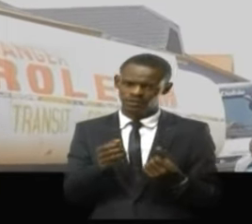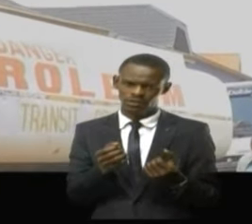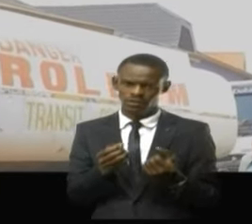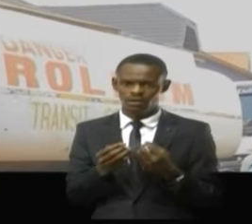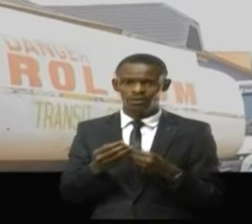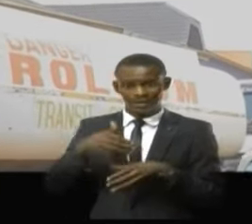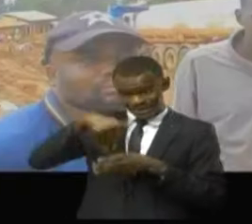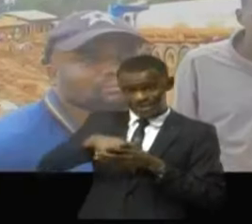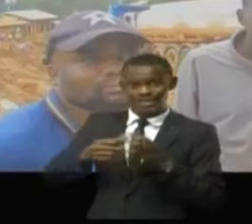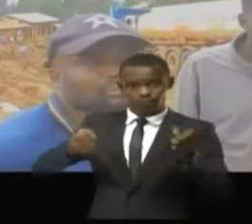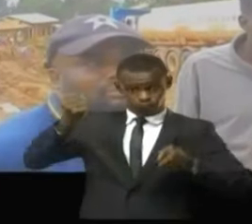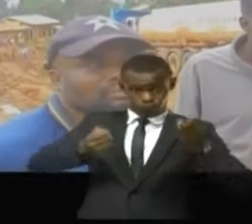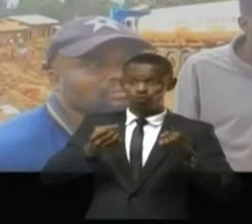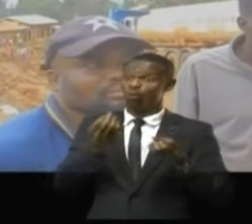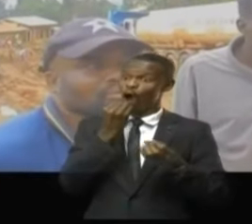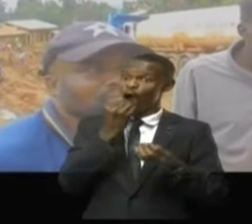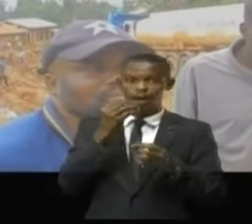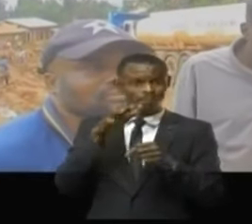sur la